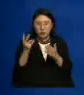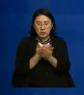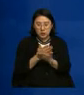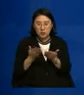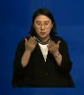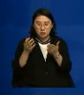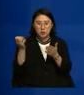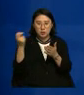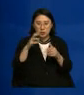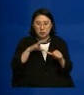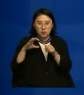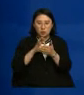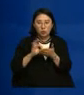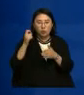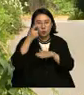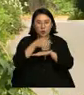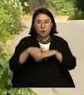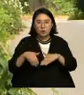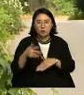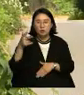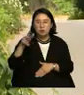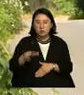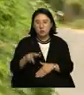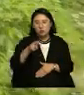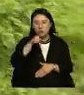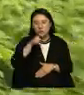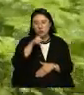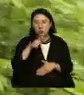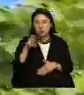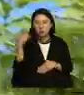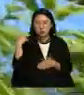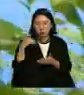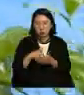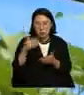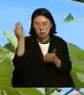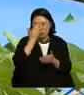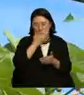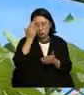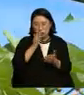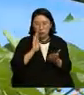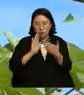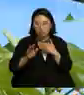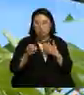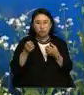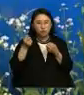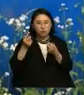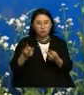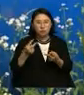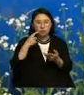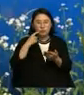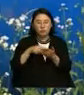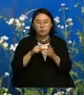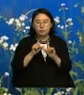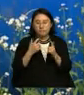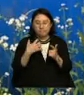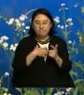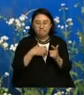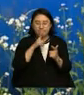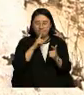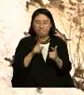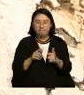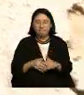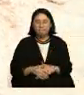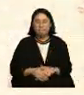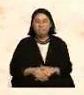공급해 재활용한다는 계획입니다. 하지만 물탱크를 회수해 세척한 후 전달하는 것도 쉽지 않다는 우려의